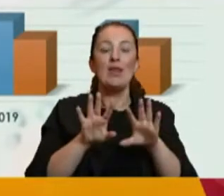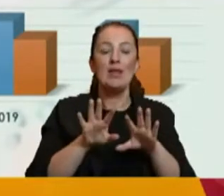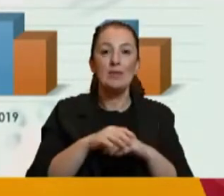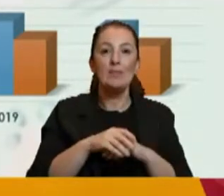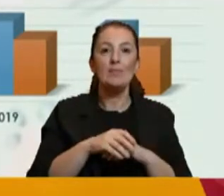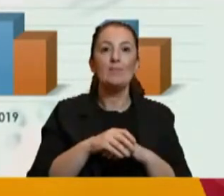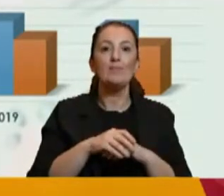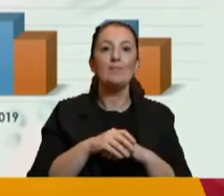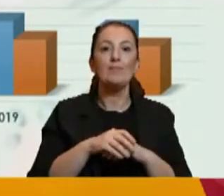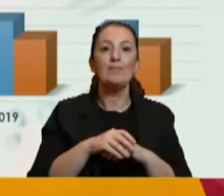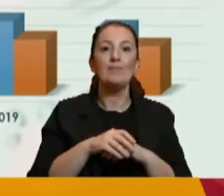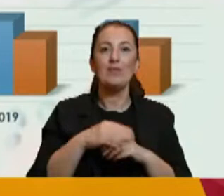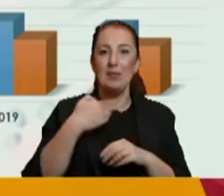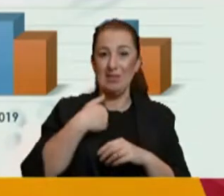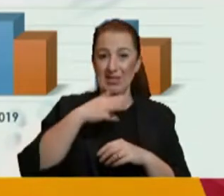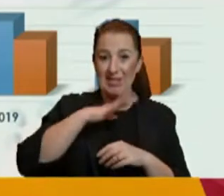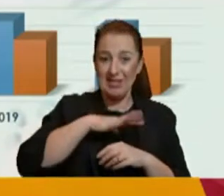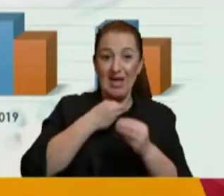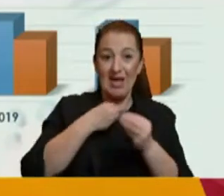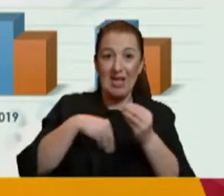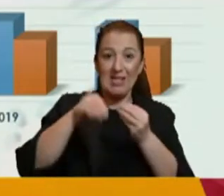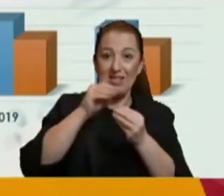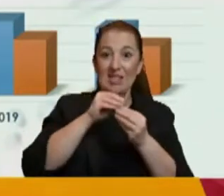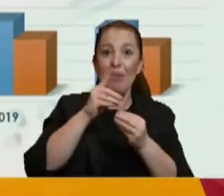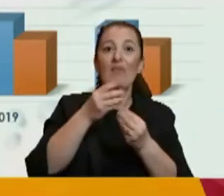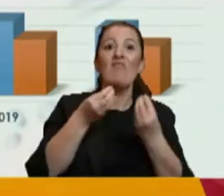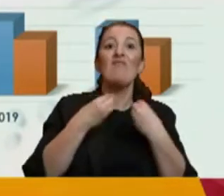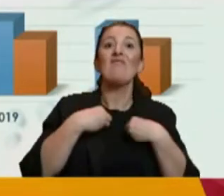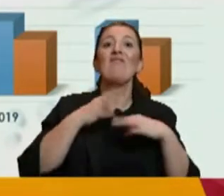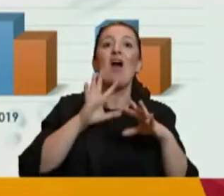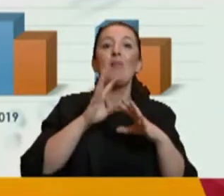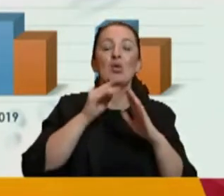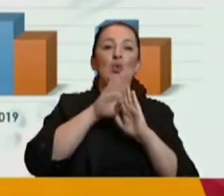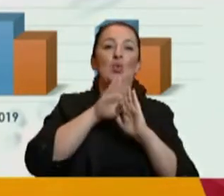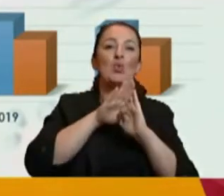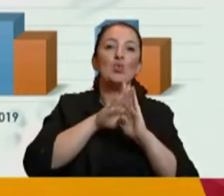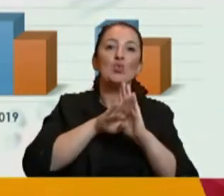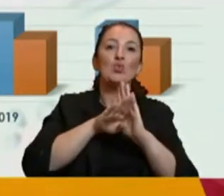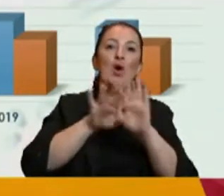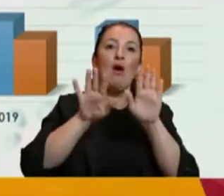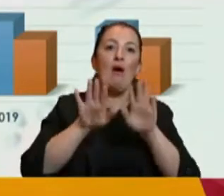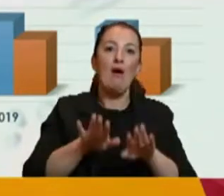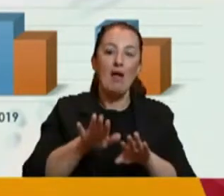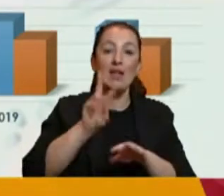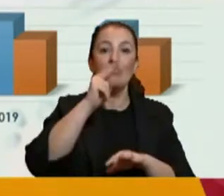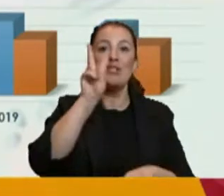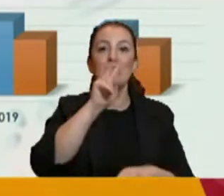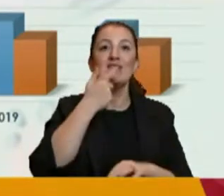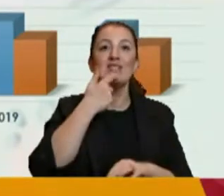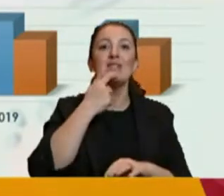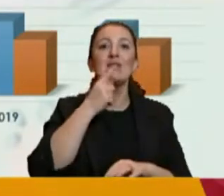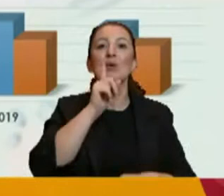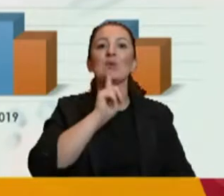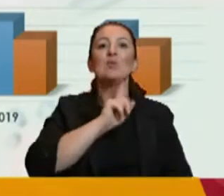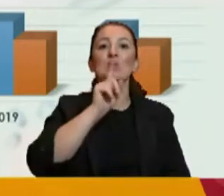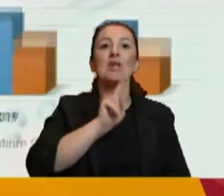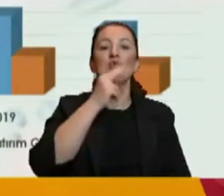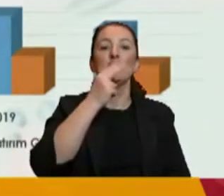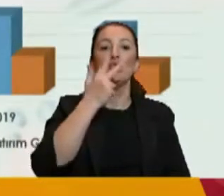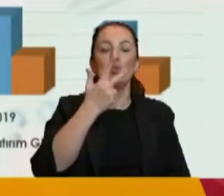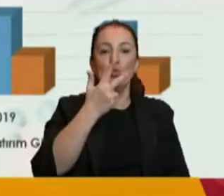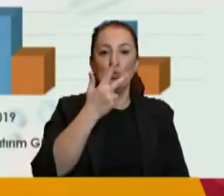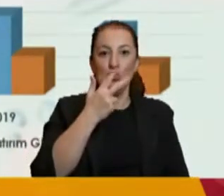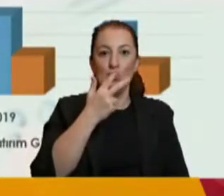talep ettiğimiz susamları verilmediği için Bu rakamlar düşük kaldı 2020 yılında yüzde yetmiş 3